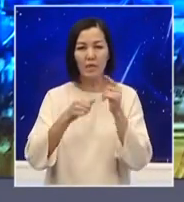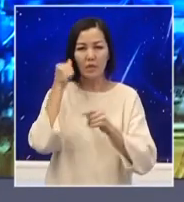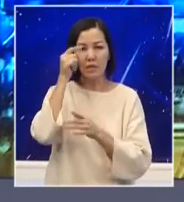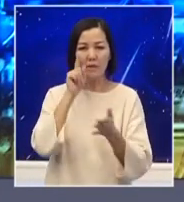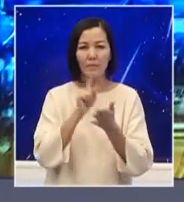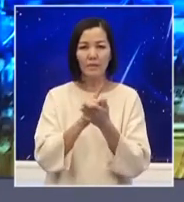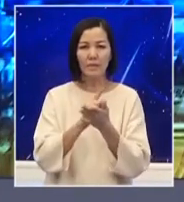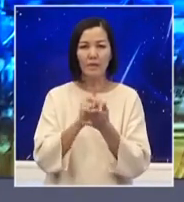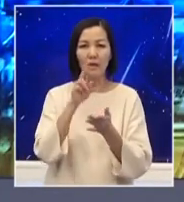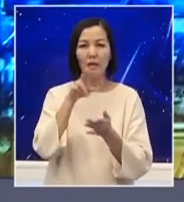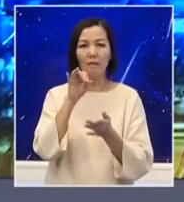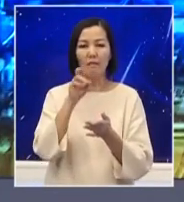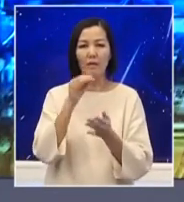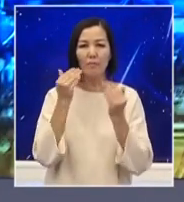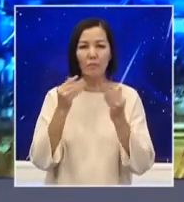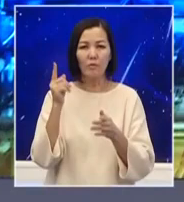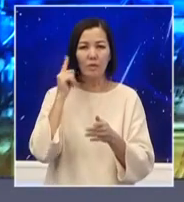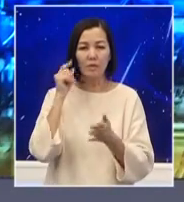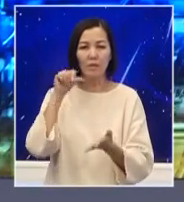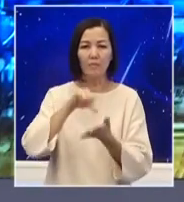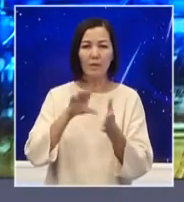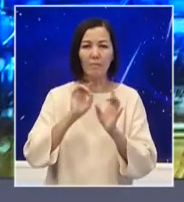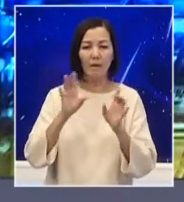міндеттерін Жандарбек Далабаев бүгінгі тыңдалымда баяндады.